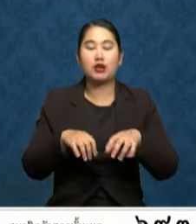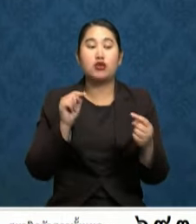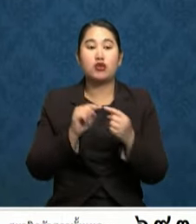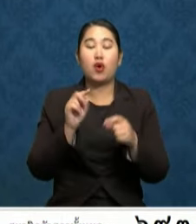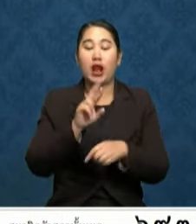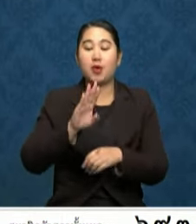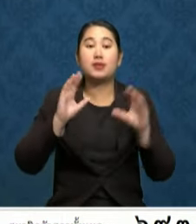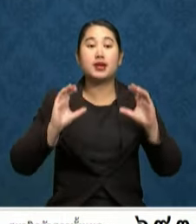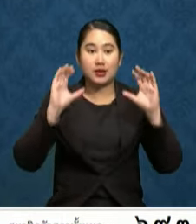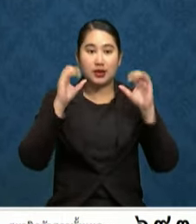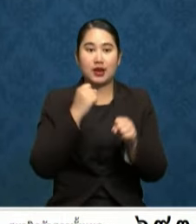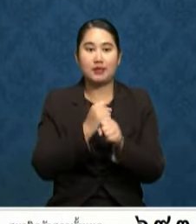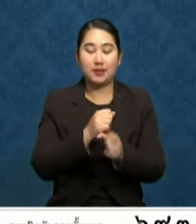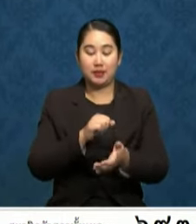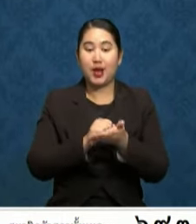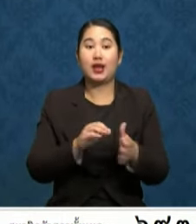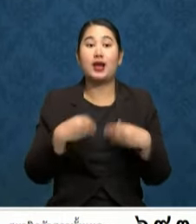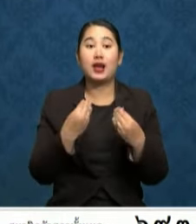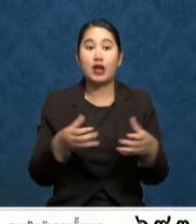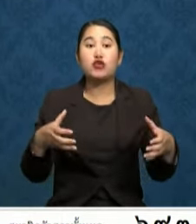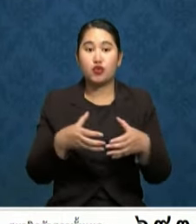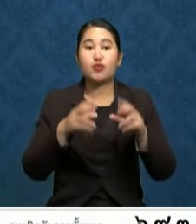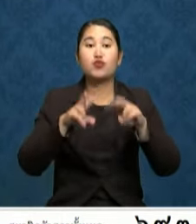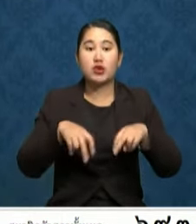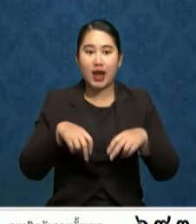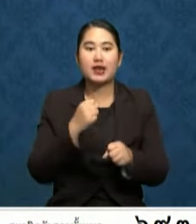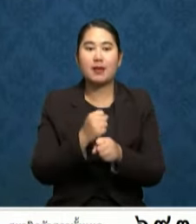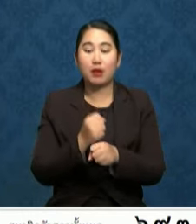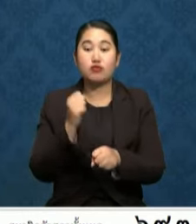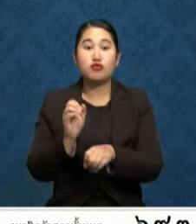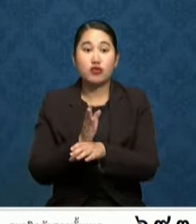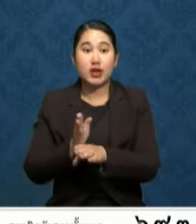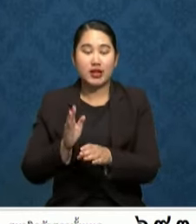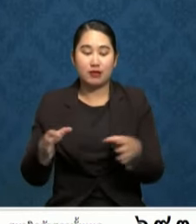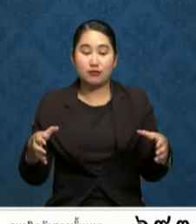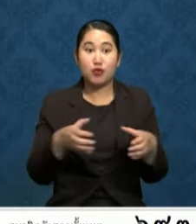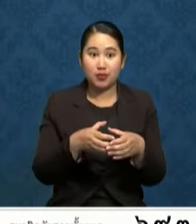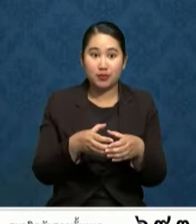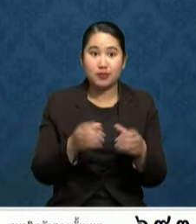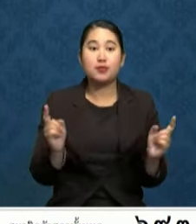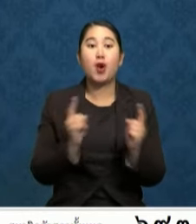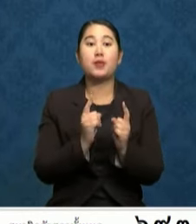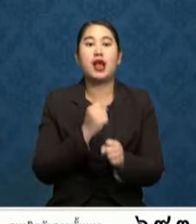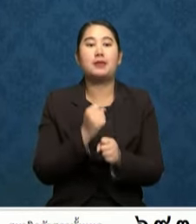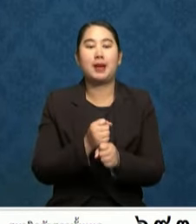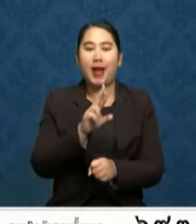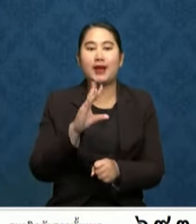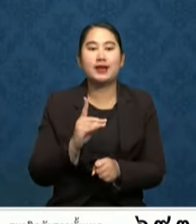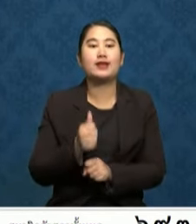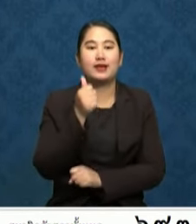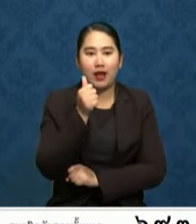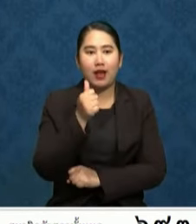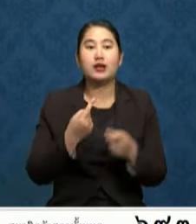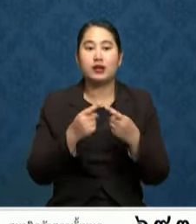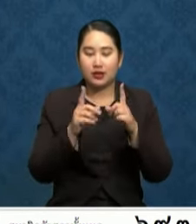ราชการอำนวยความสะดวกให้กลุ่มที่จะทำธุรกิจได้พบกับคนเหล่านี้ Rก็จะเกิดขึ้นแต่แน่นอนครับ